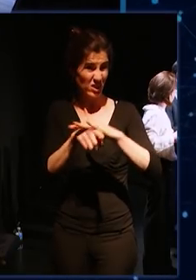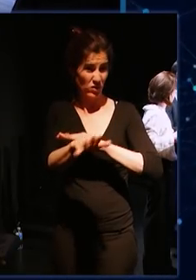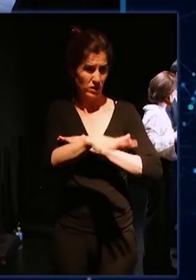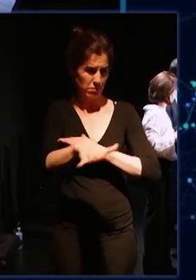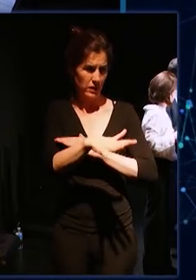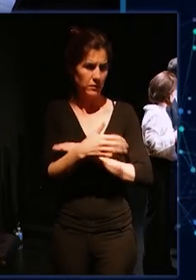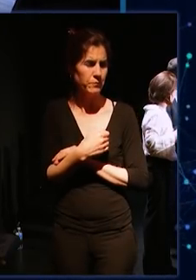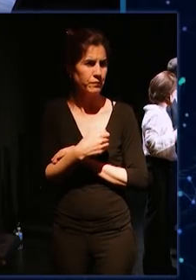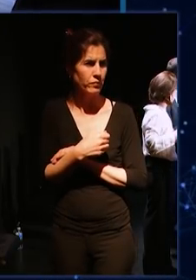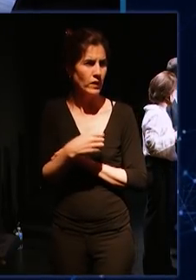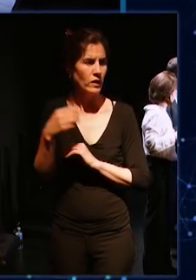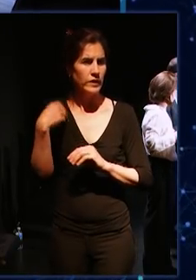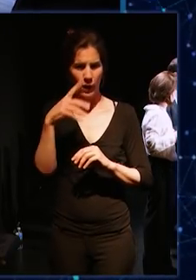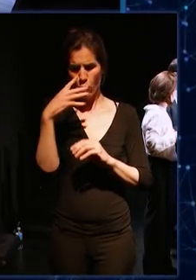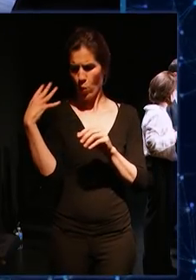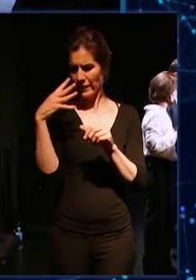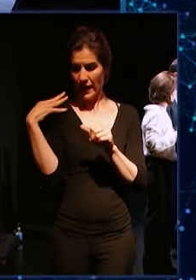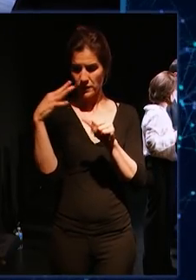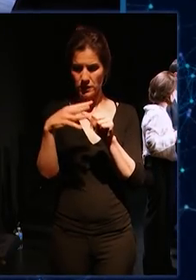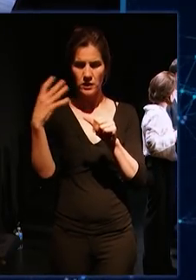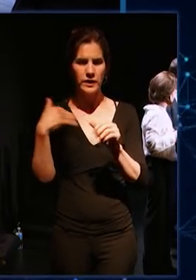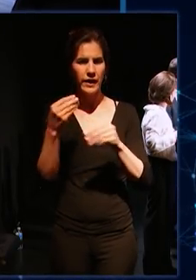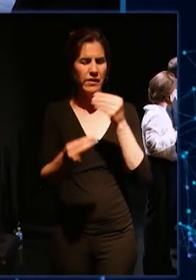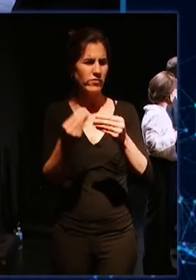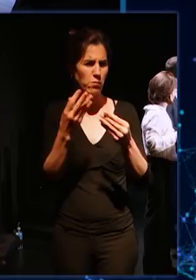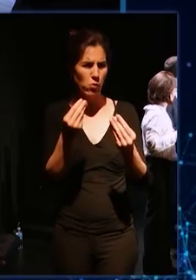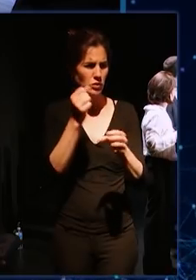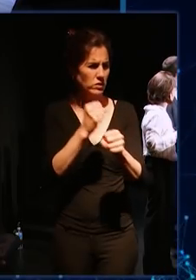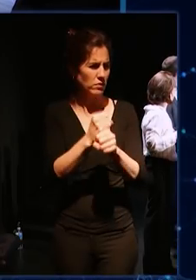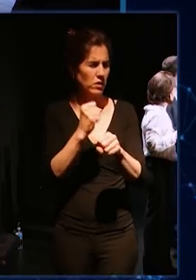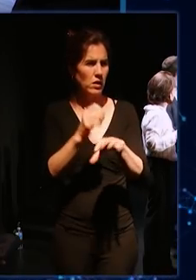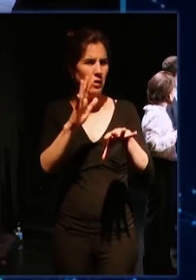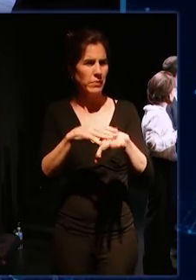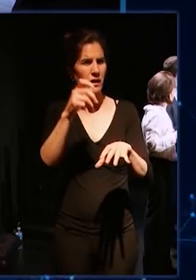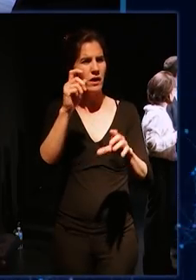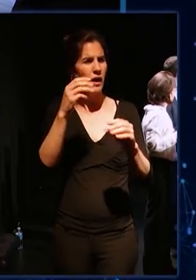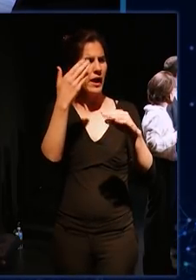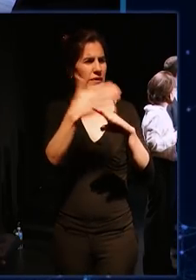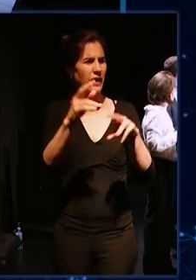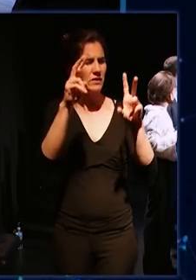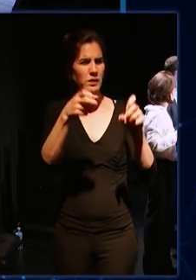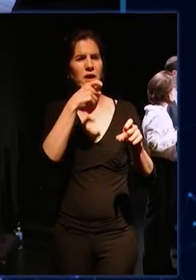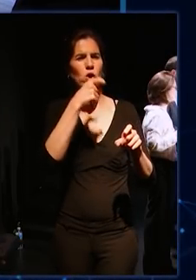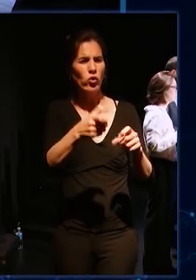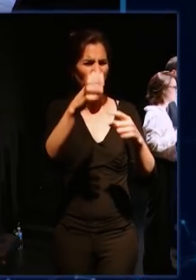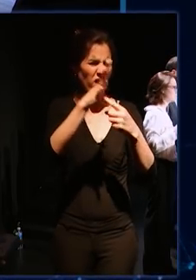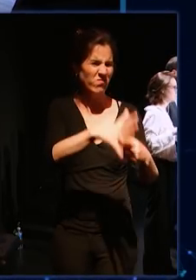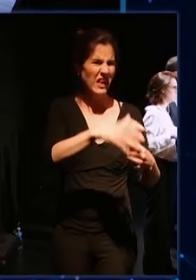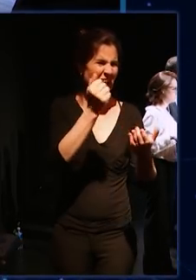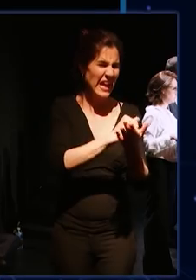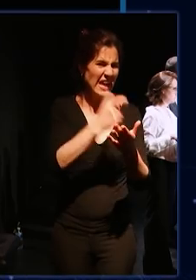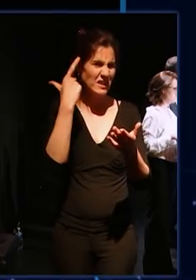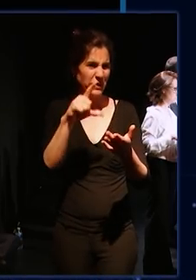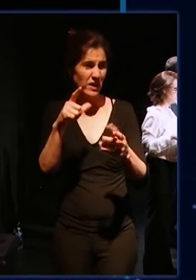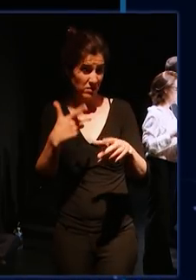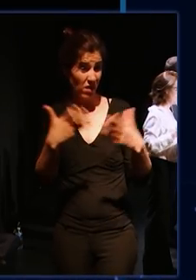i acabo, tirant endavant protocols contra la violència masclista i LGTB-fòbia, treballant conjuntament amb les entitats organitzadores d'aquests